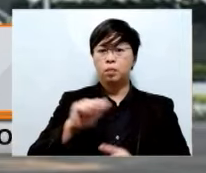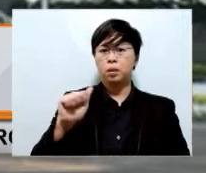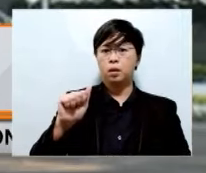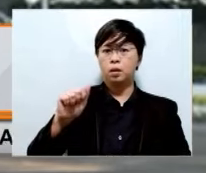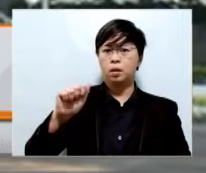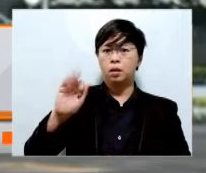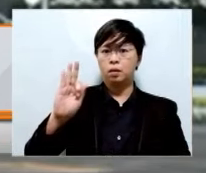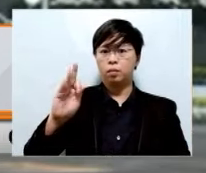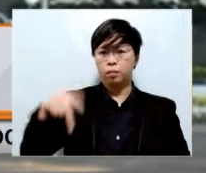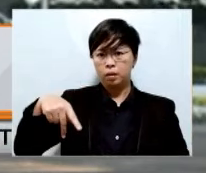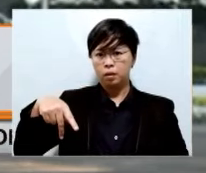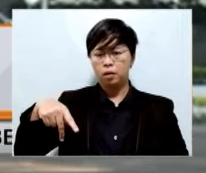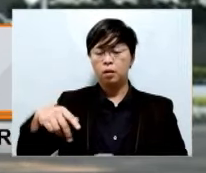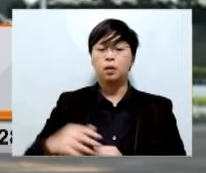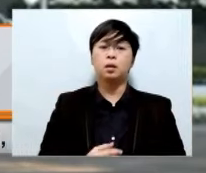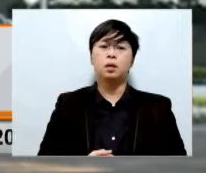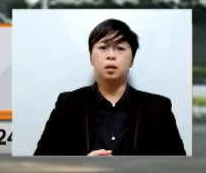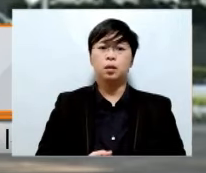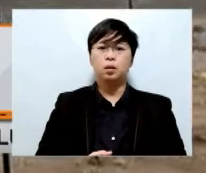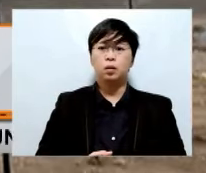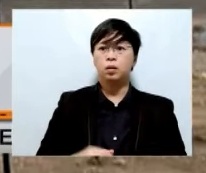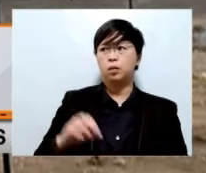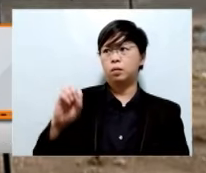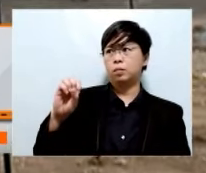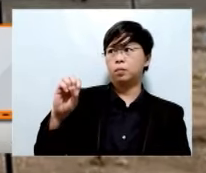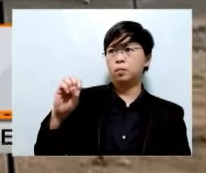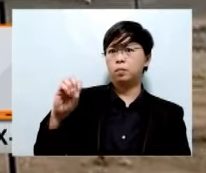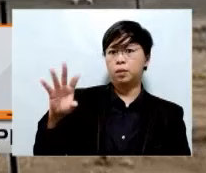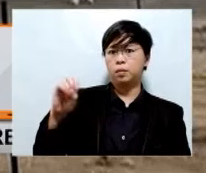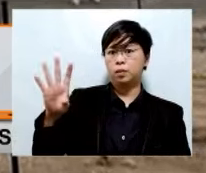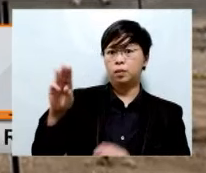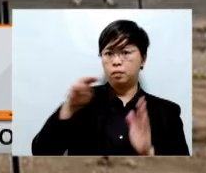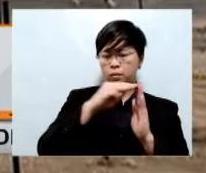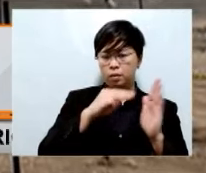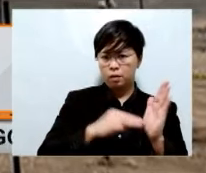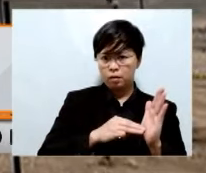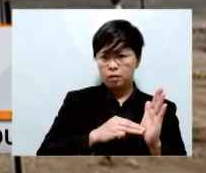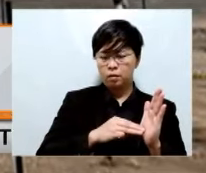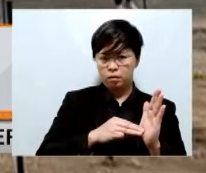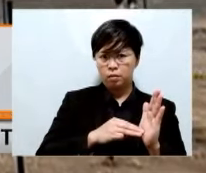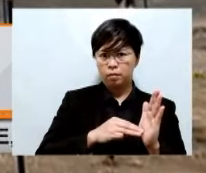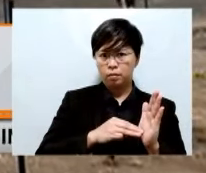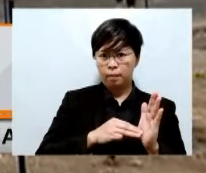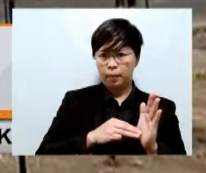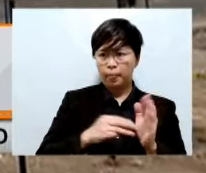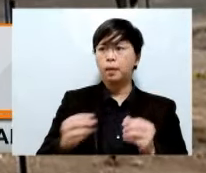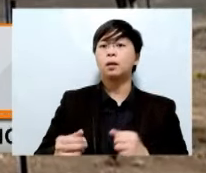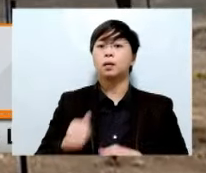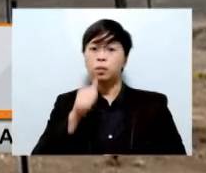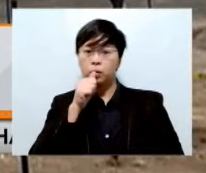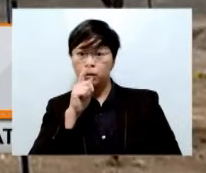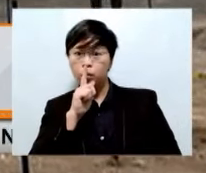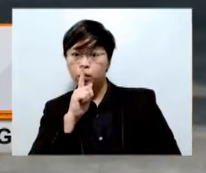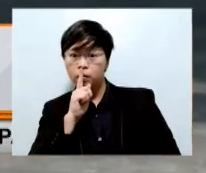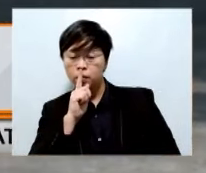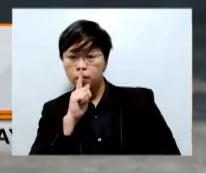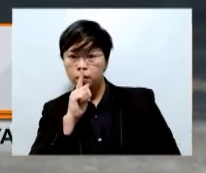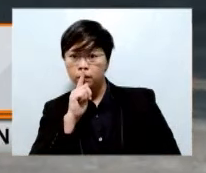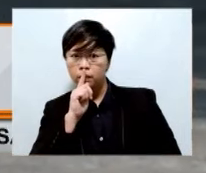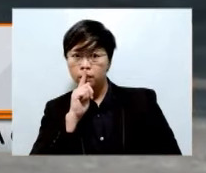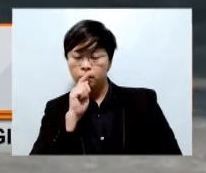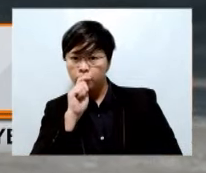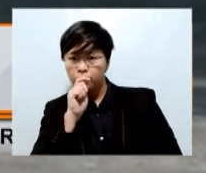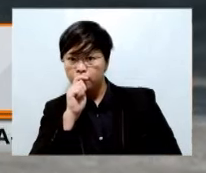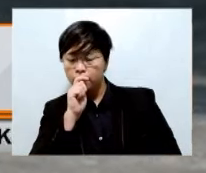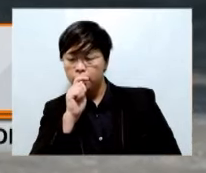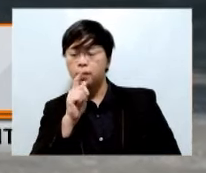para i-justify ang 15 million pesos na pinaglaanan umano ng confidential funds ng DepEd noong 2023 para ito sa